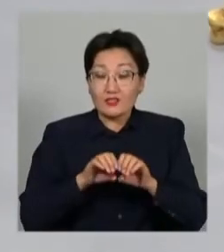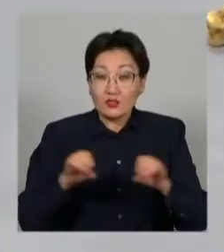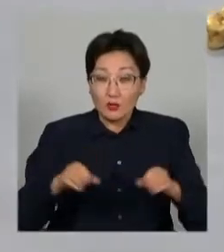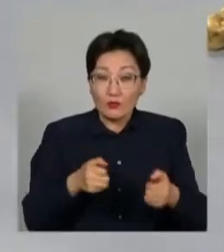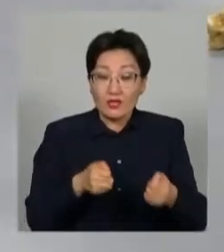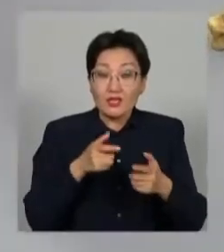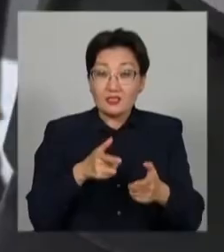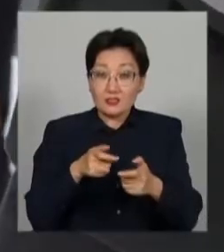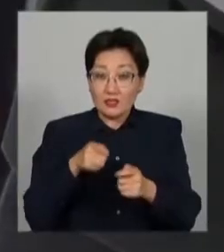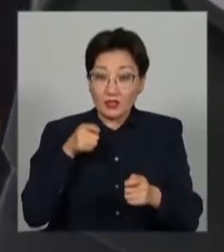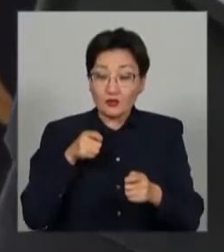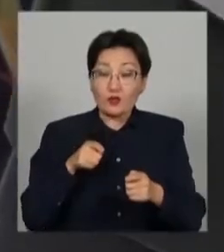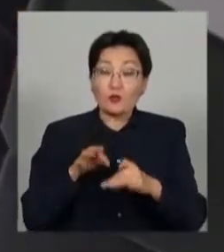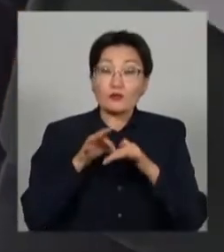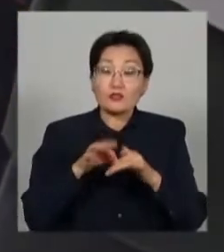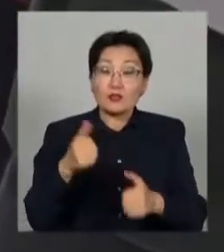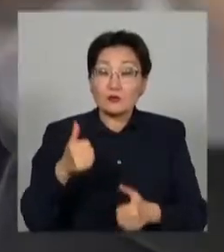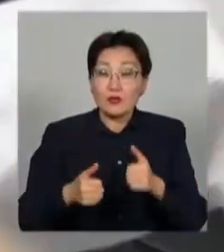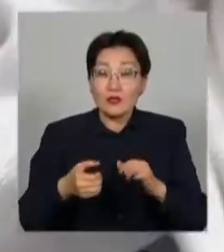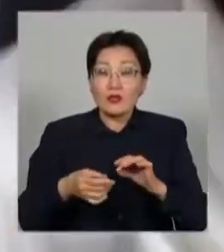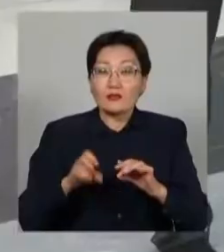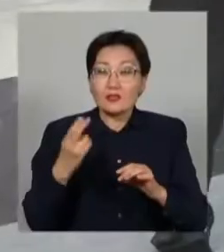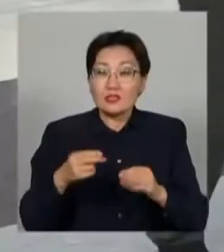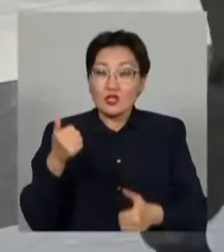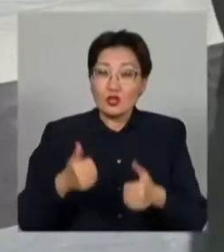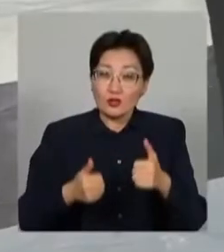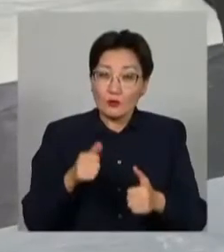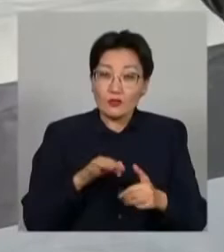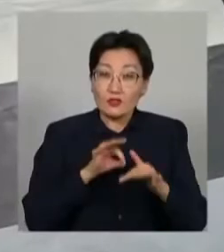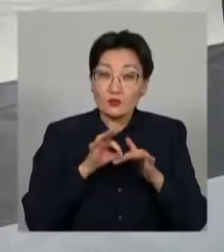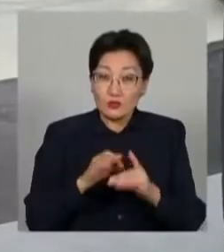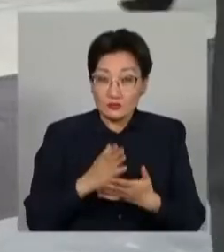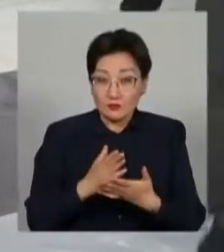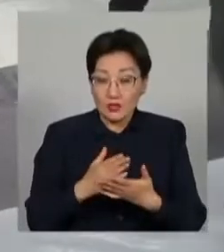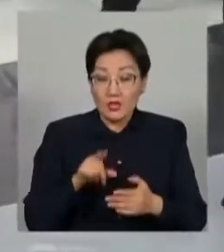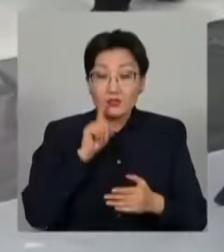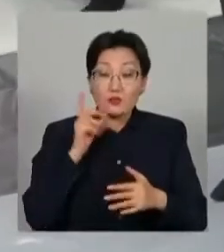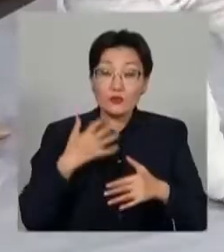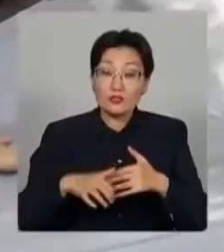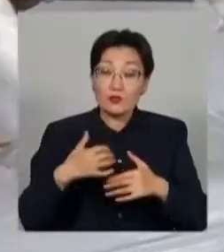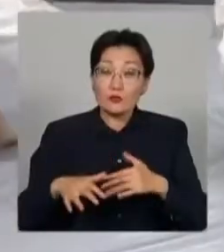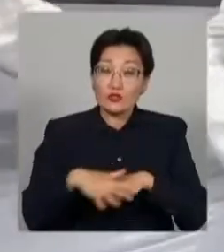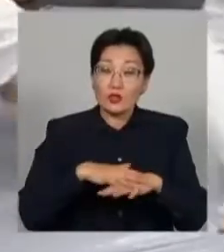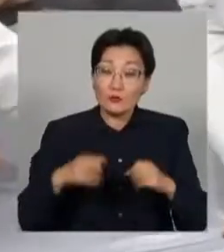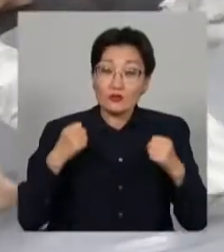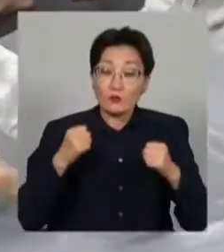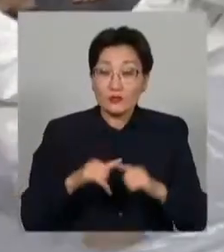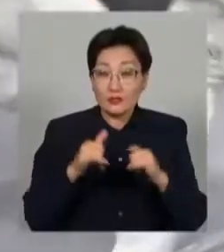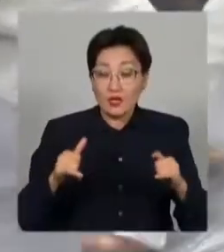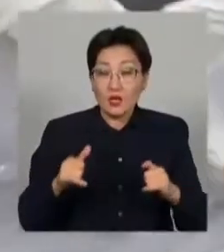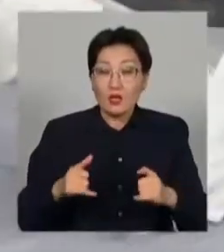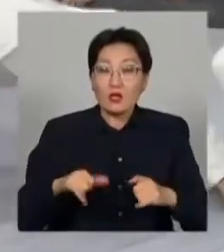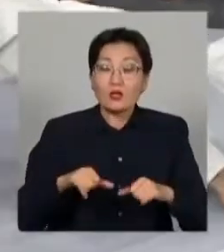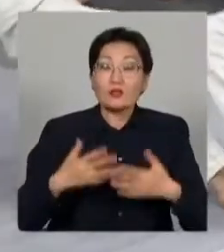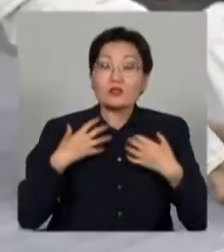садақ атудан сайыс өткізіп, ұлттық ойындардың қыр-сырын үйретті. Шараның негізгі мақсаты да жастар арасындағы бұқаралық спортты дамытып, салауатты